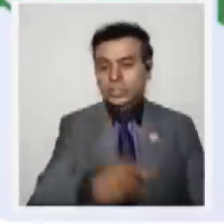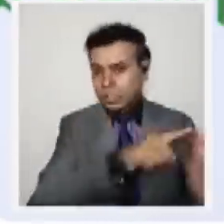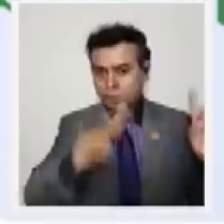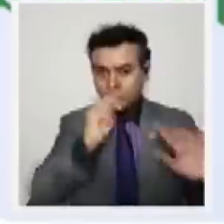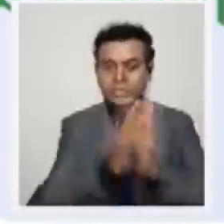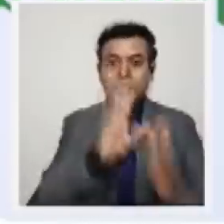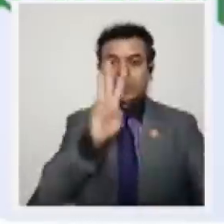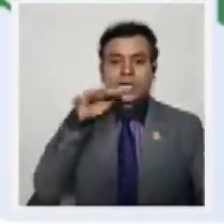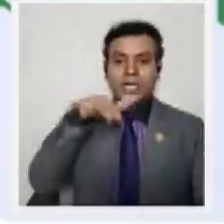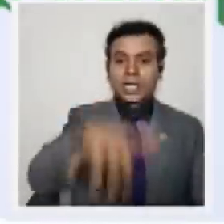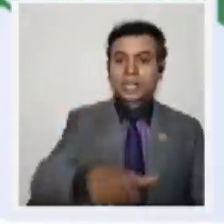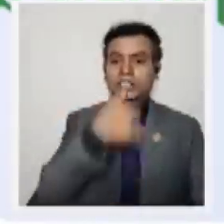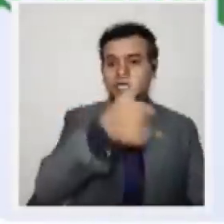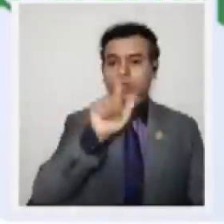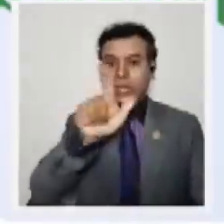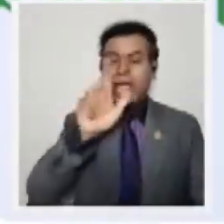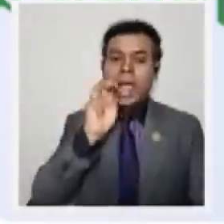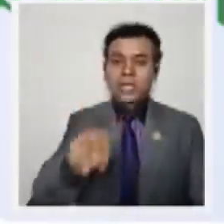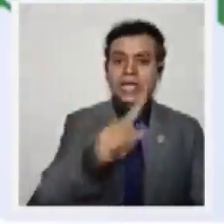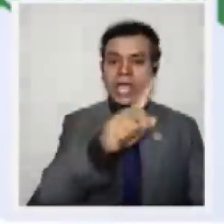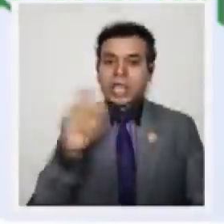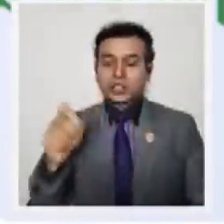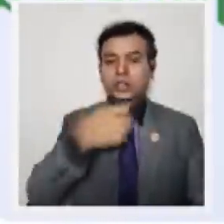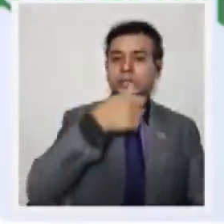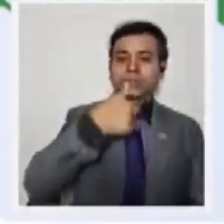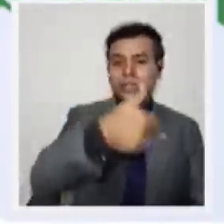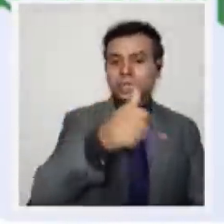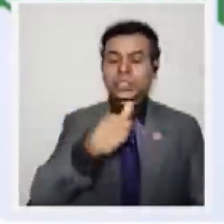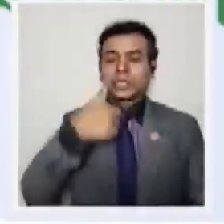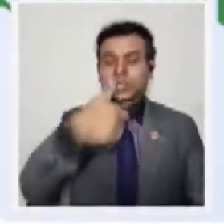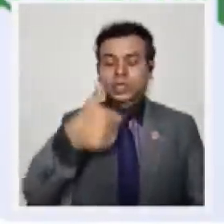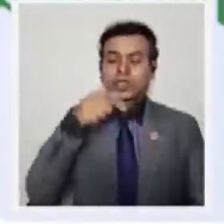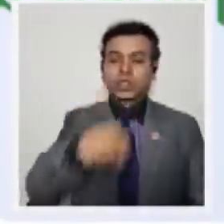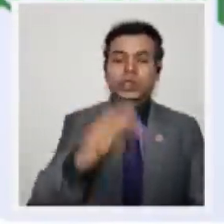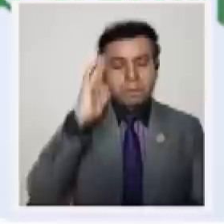59,34,936 জন। 24 ঘন্টায় মৃত্যুবরণ করেছেন 4,461 জন, এ পর্যন্ত